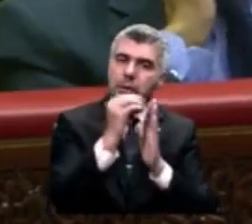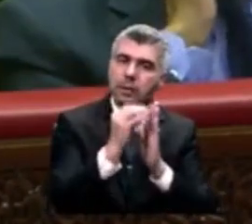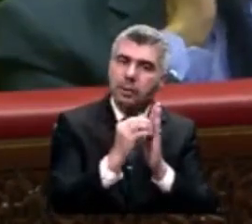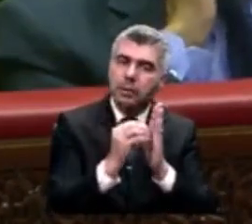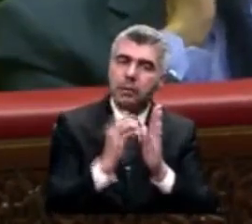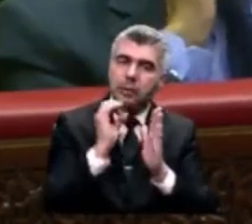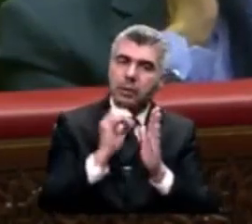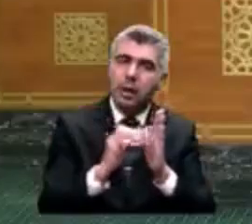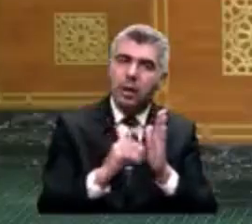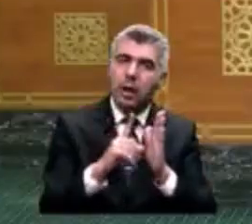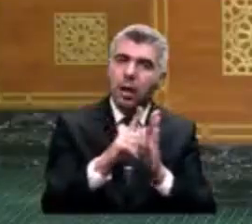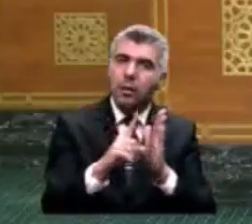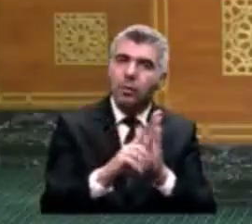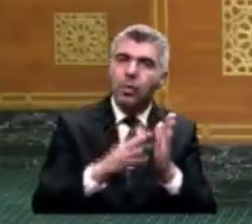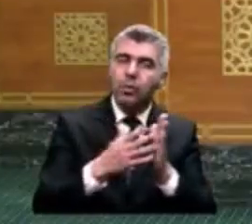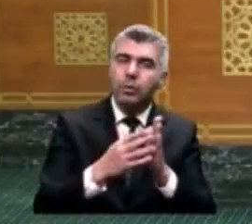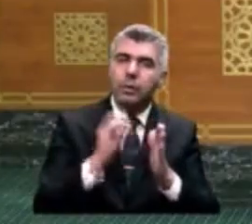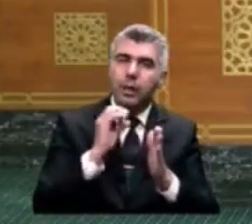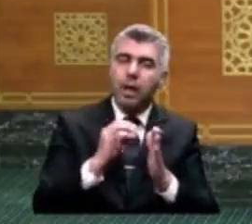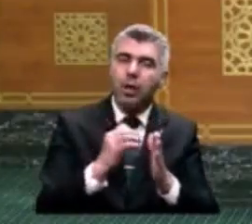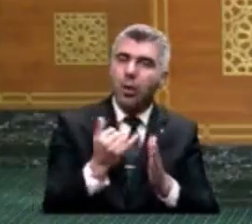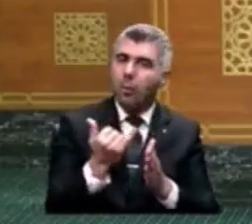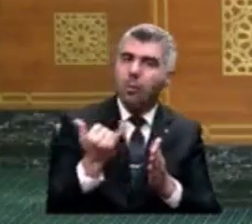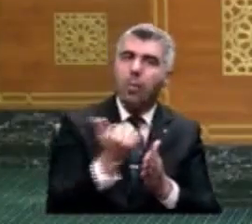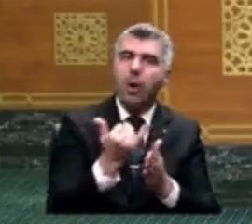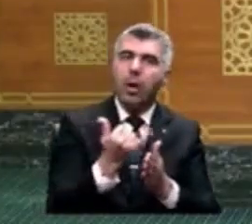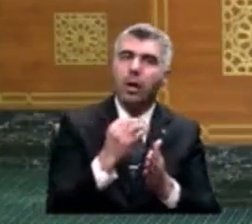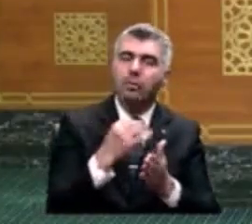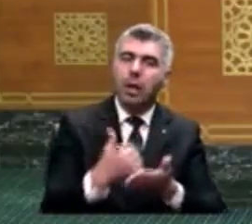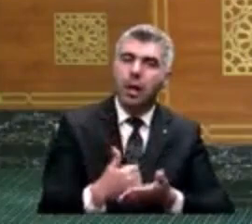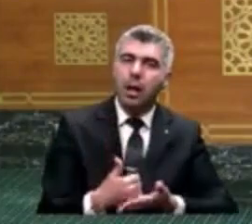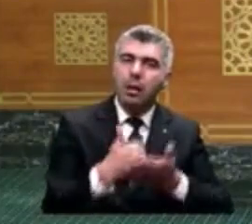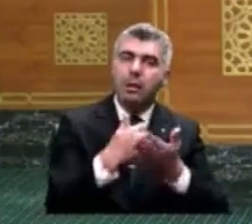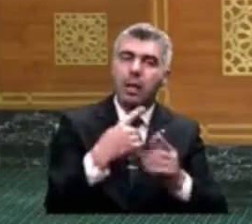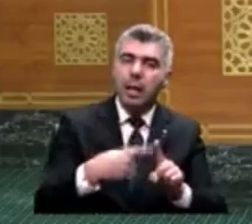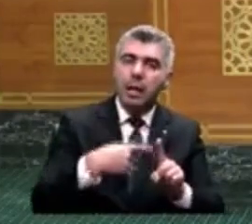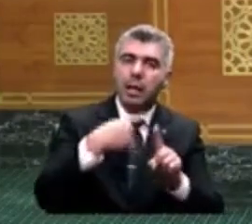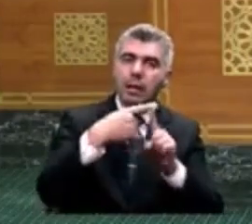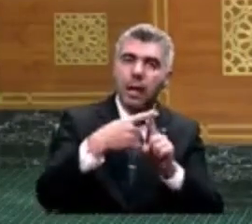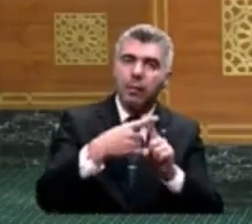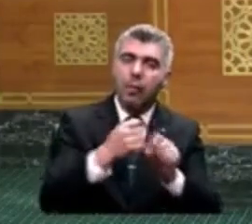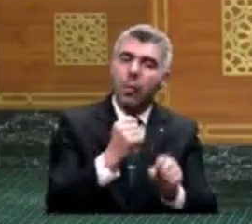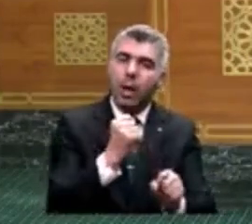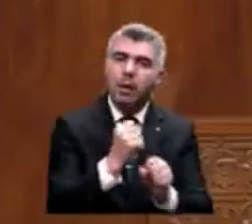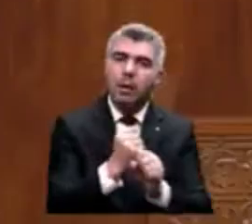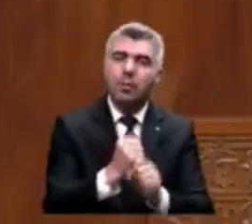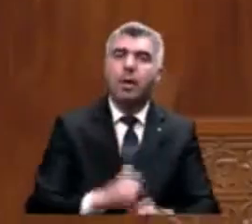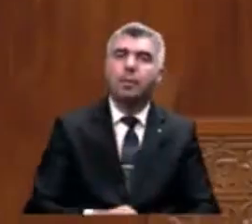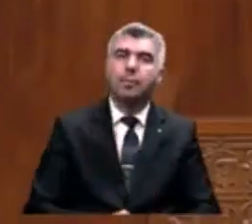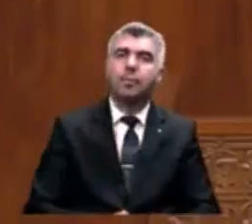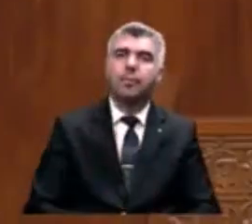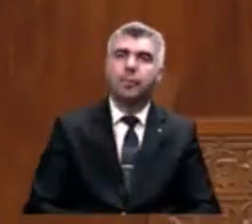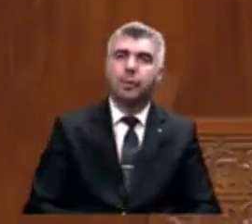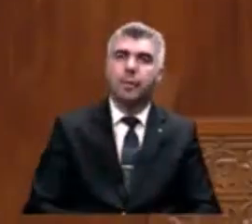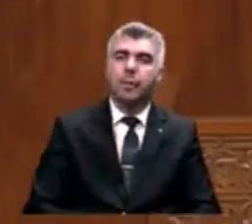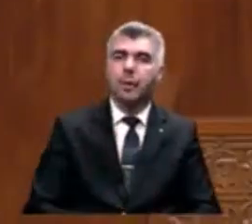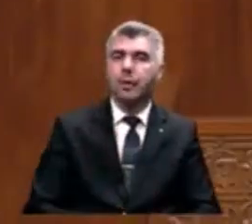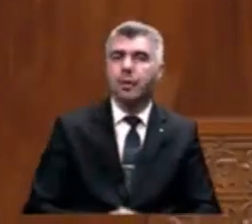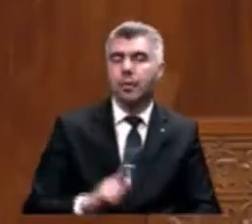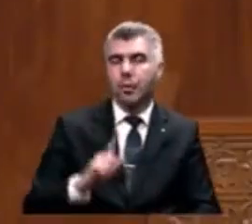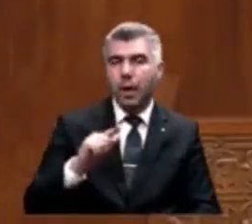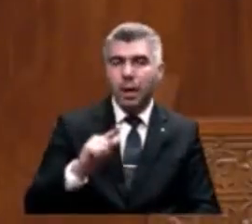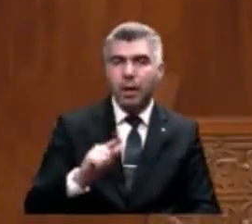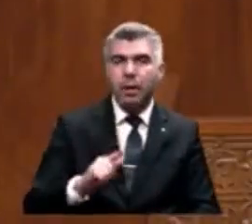هاد، وندقوا بعض الامور ونعطيو ضمانات اضافيه ونشتغلوا عليها. وهناك طبيعة